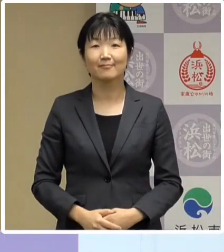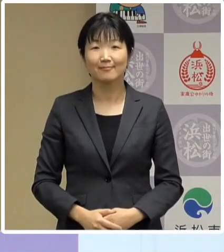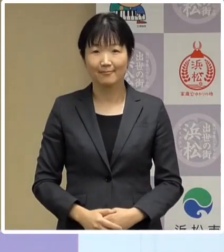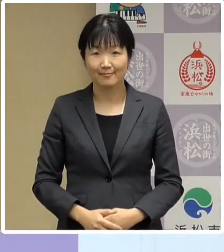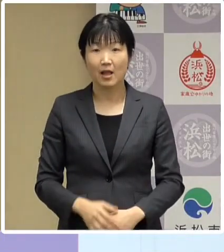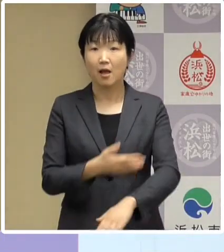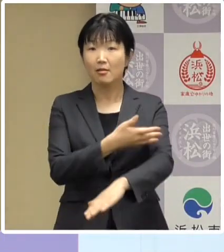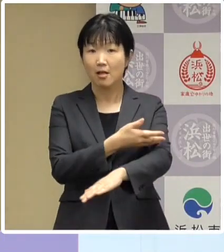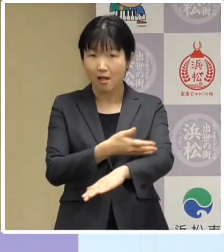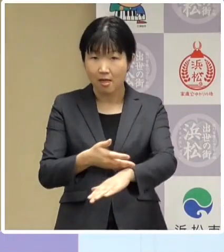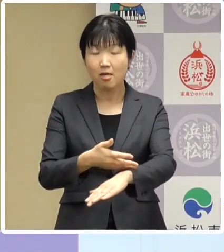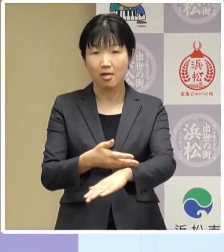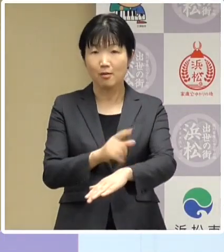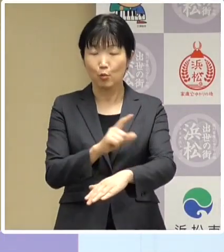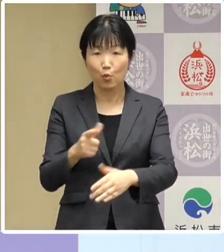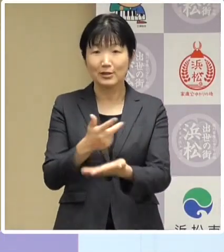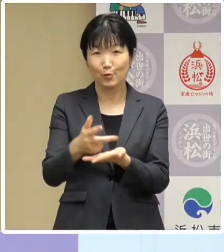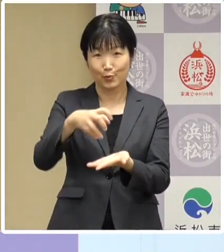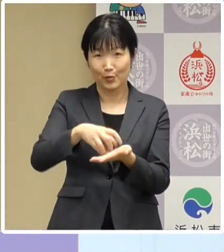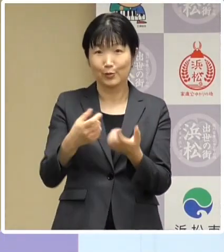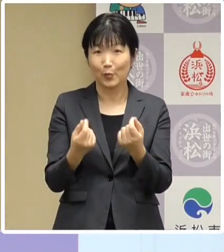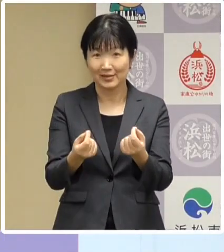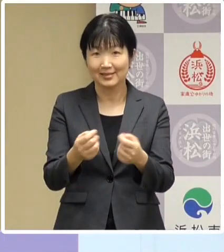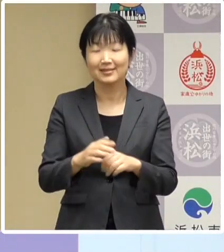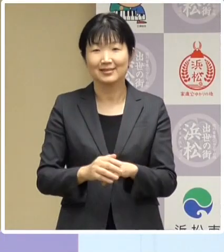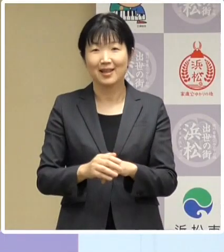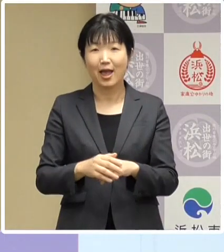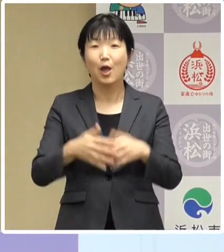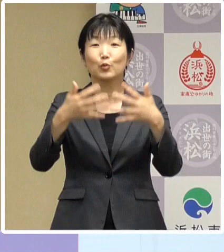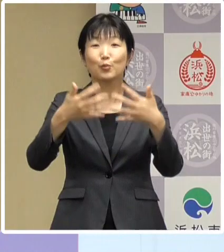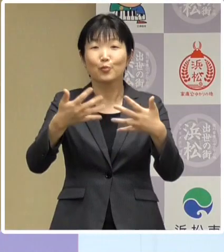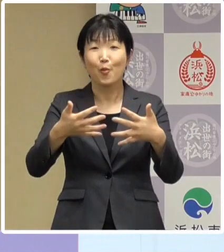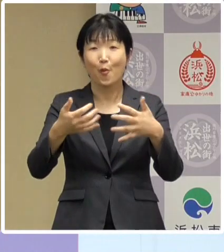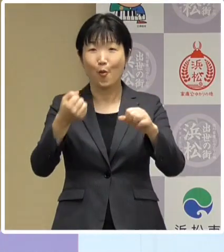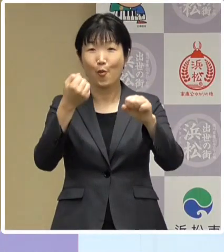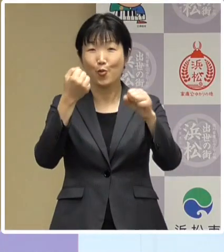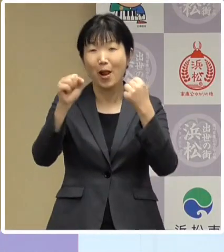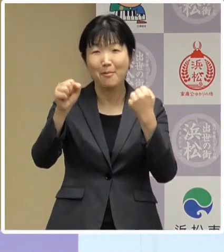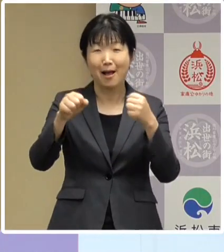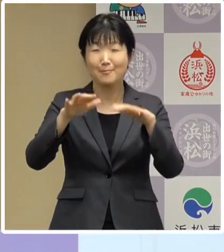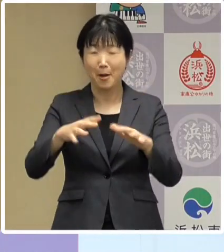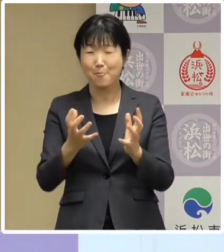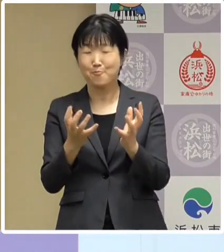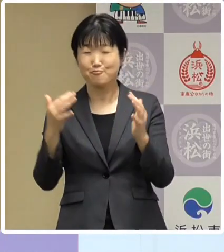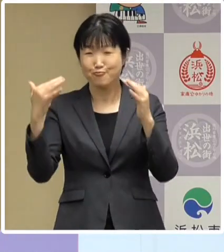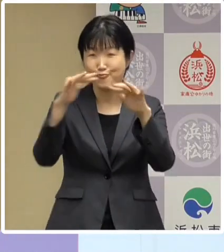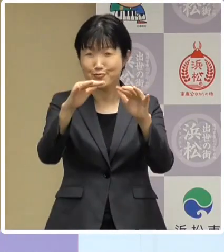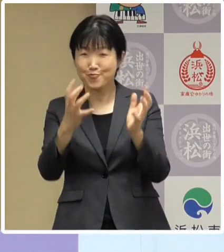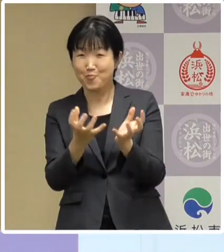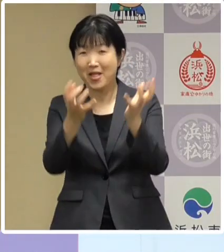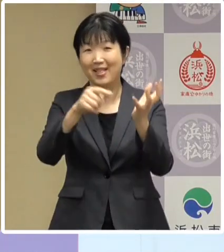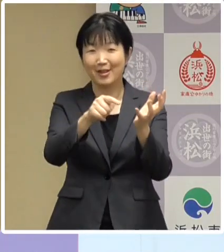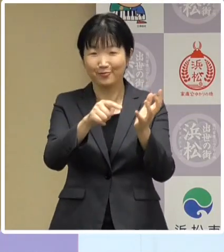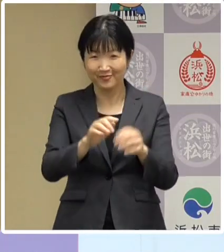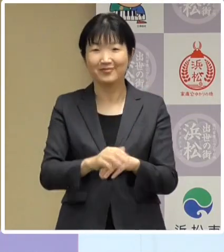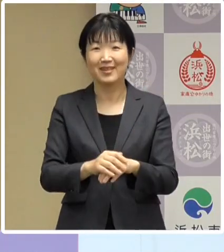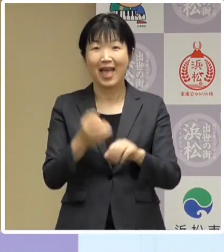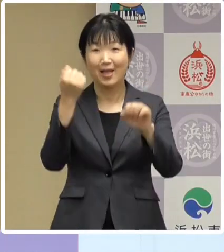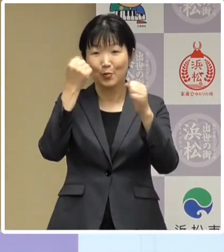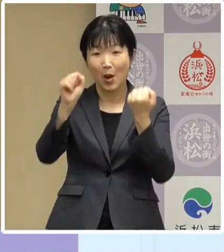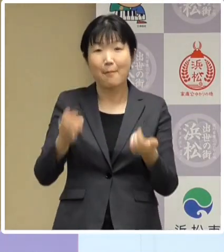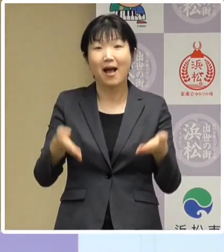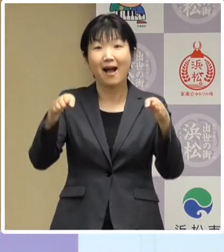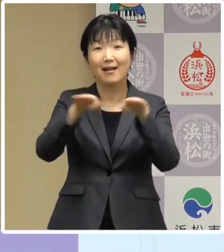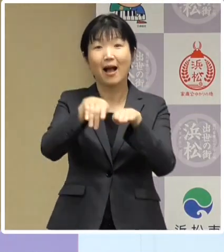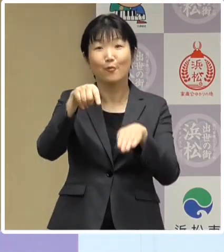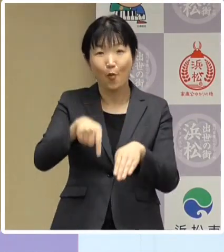背景は記載の通りでございますが、大河ドラマの盛り上げるとともに、大河ドラマ館を徳川家に関わる歴史資源